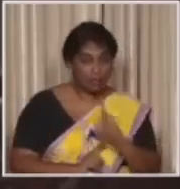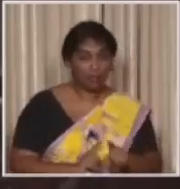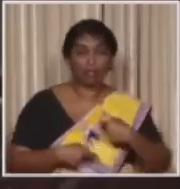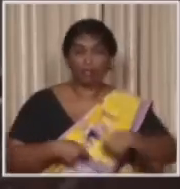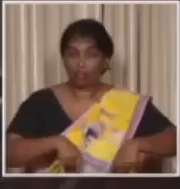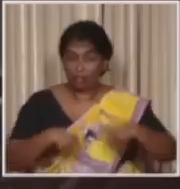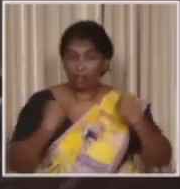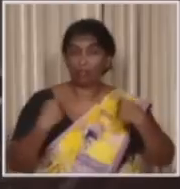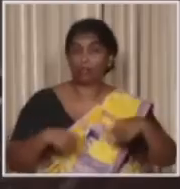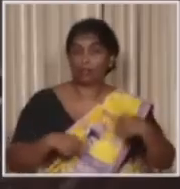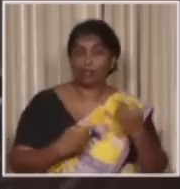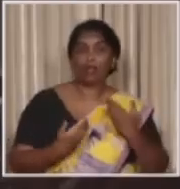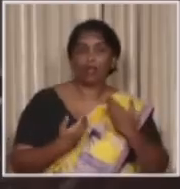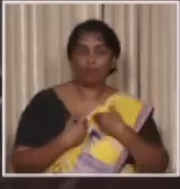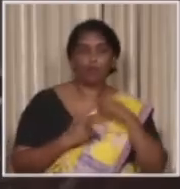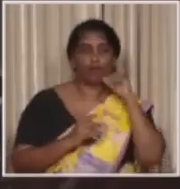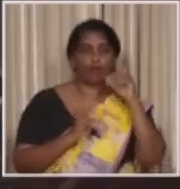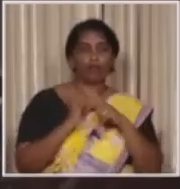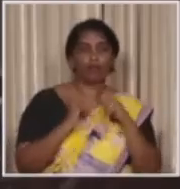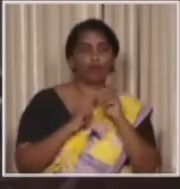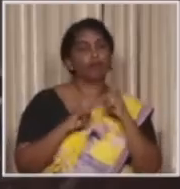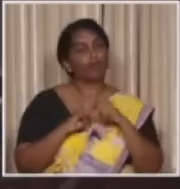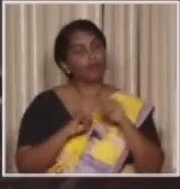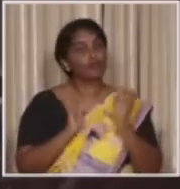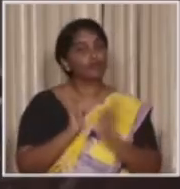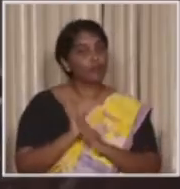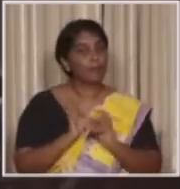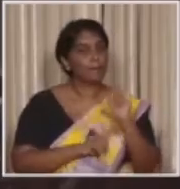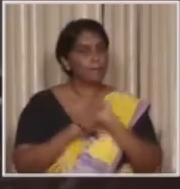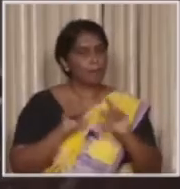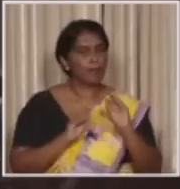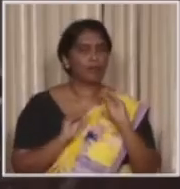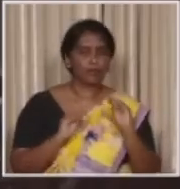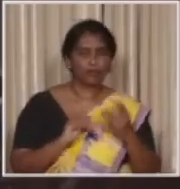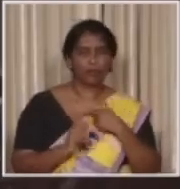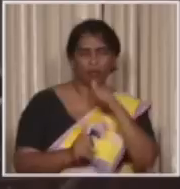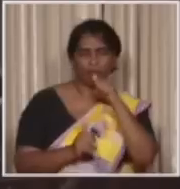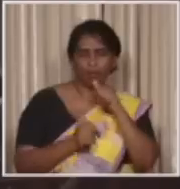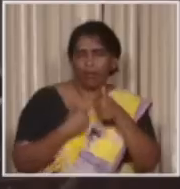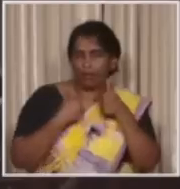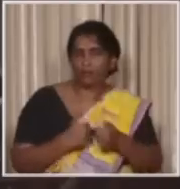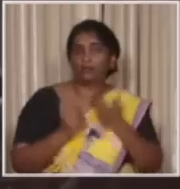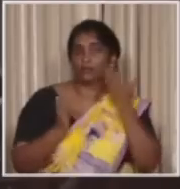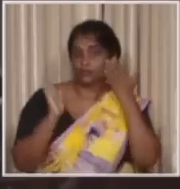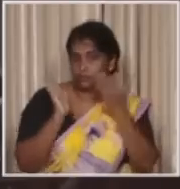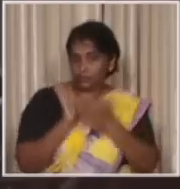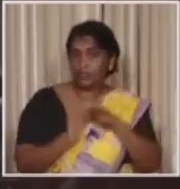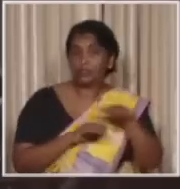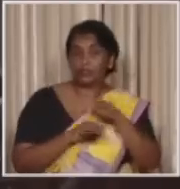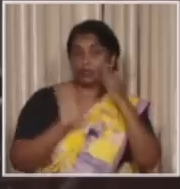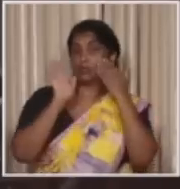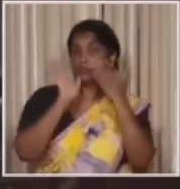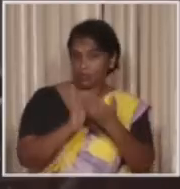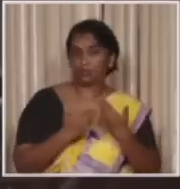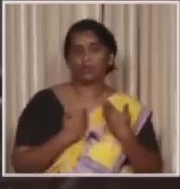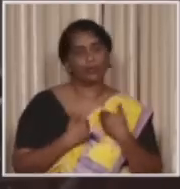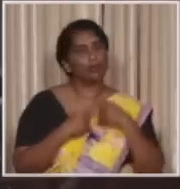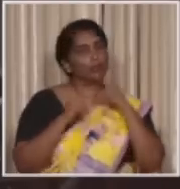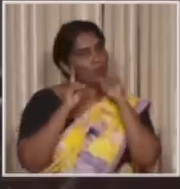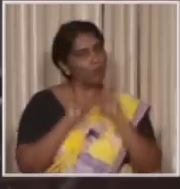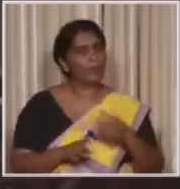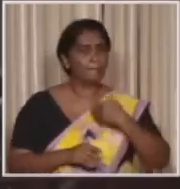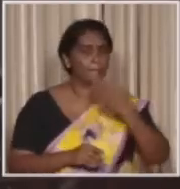තර්ක කරද්දි අපි කෝප් කමිටුවේ විදියට මේ පාර්ලිමේන්තුවේ යම් කිසි සුජාත බවක් තියෙනවායි කියලා සමාජයට ඔප්පු කරපු අය. ඒ